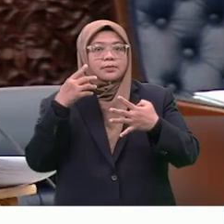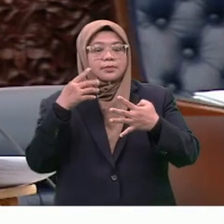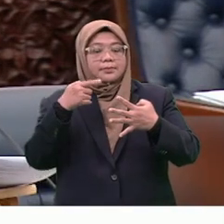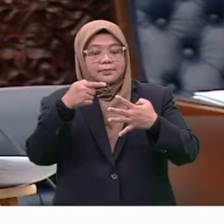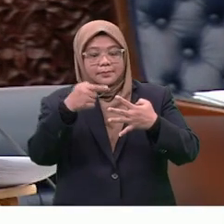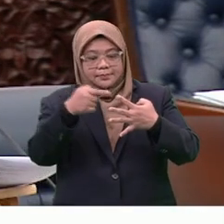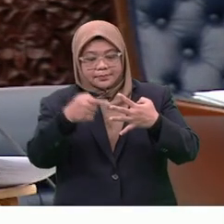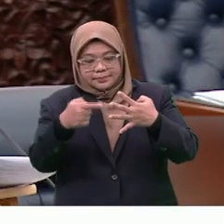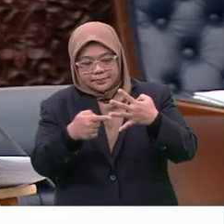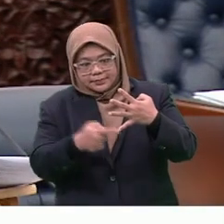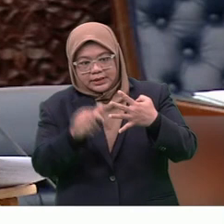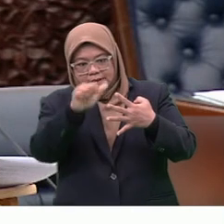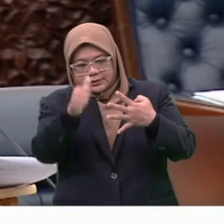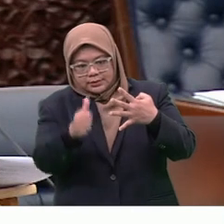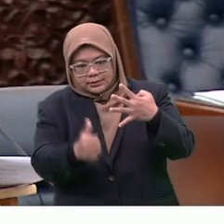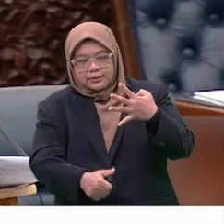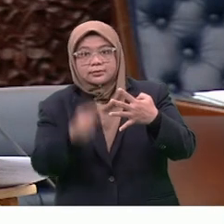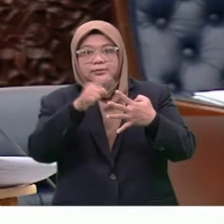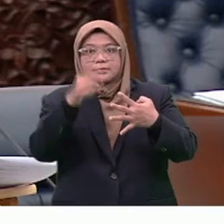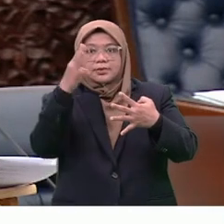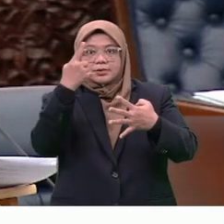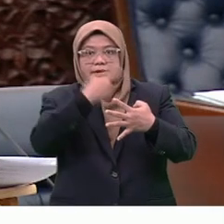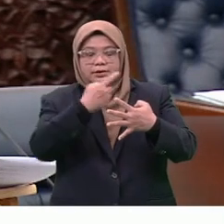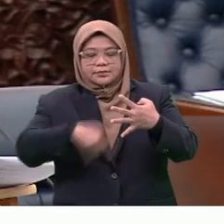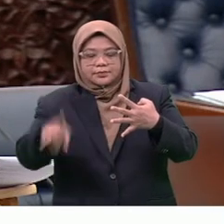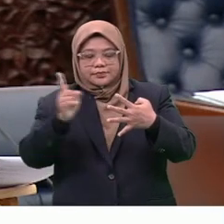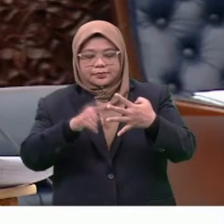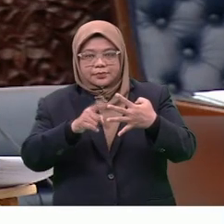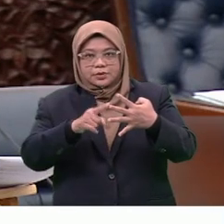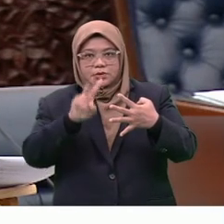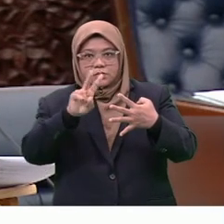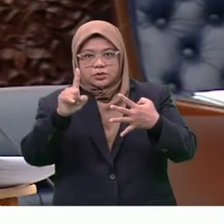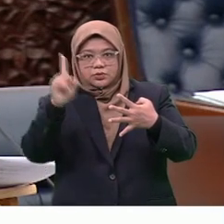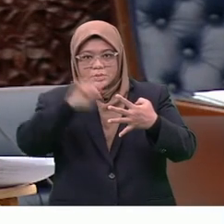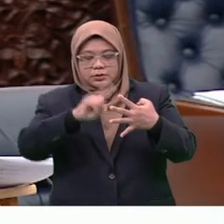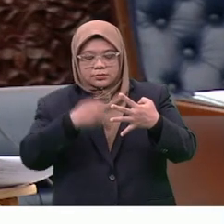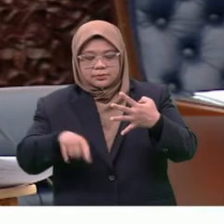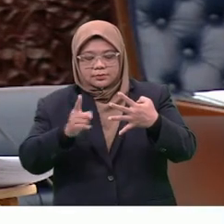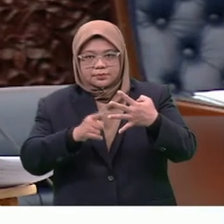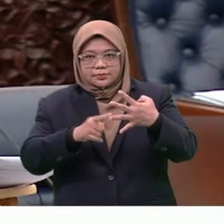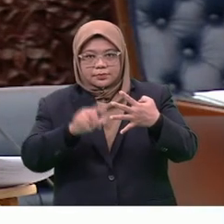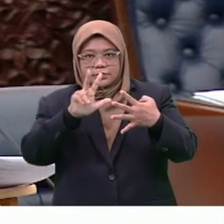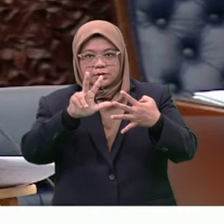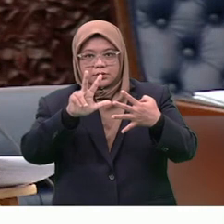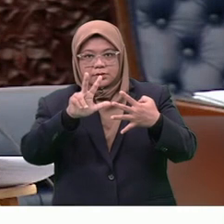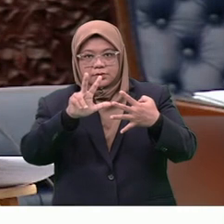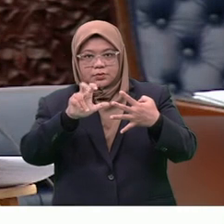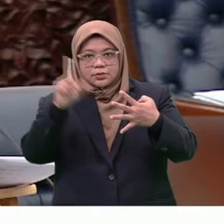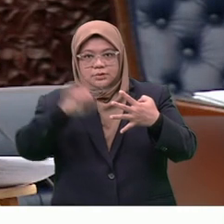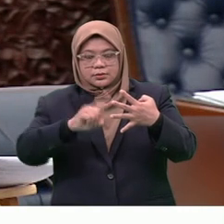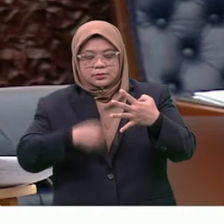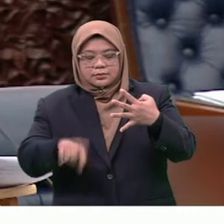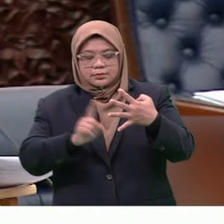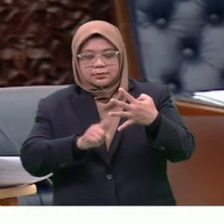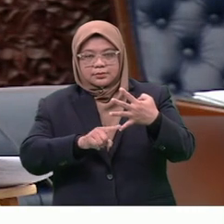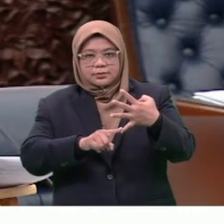petis yang berbeda yaitu 14 Hari 21 hari 31 30 hari